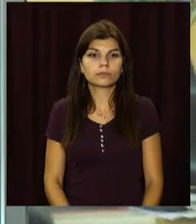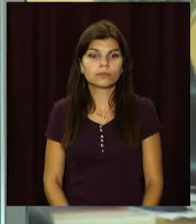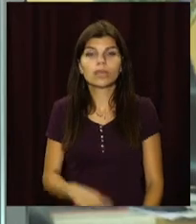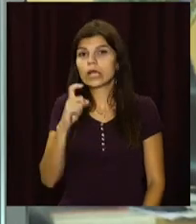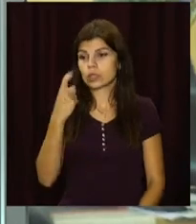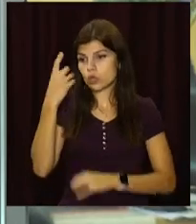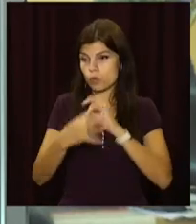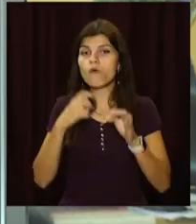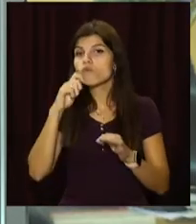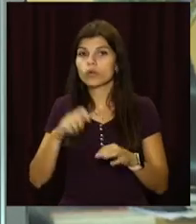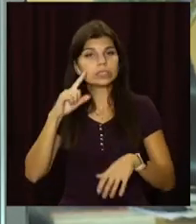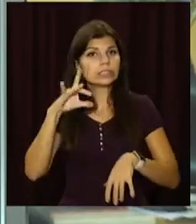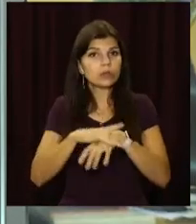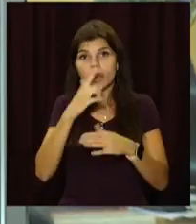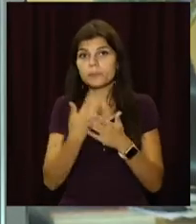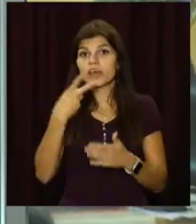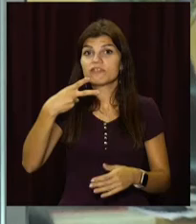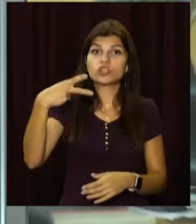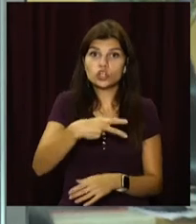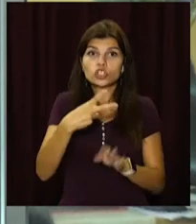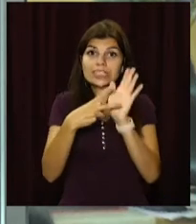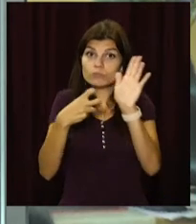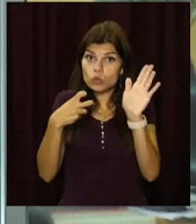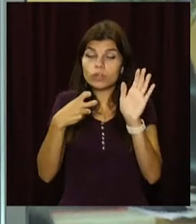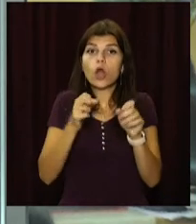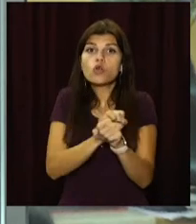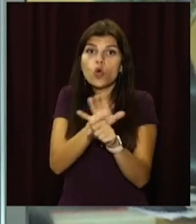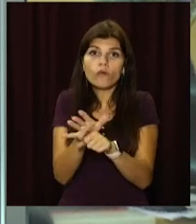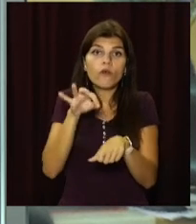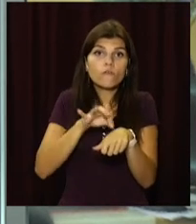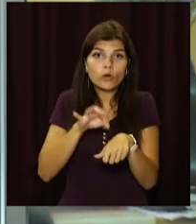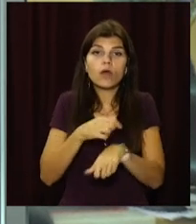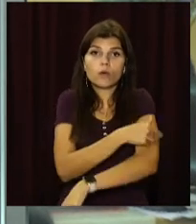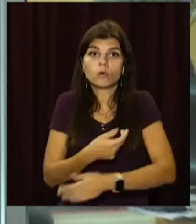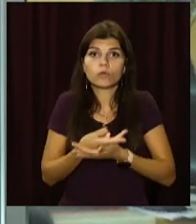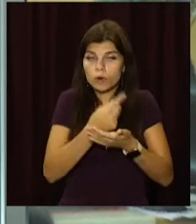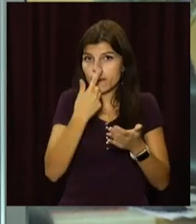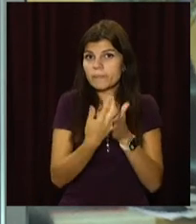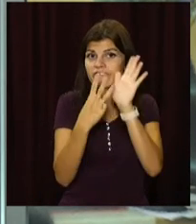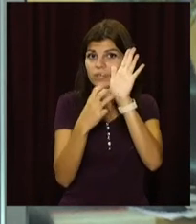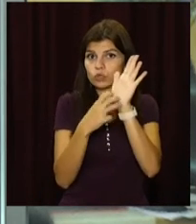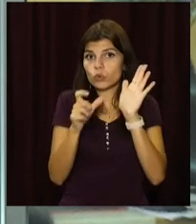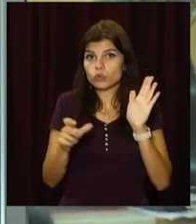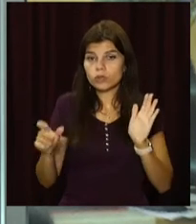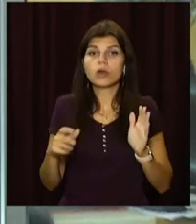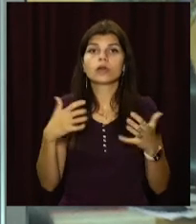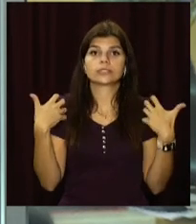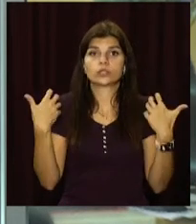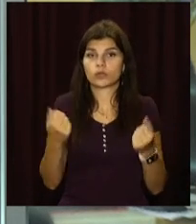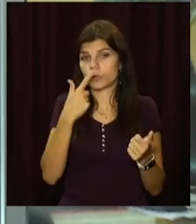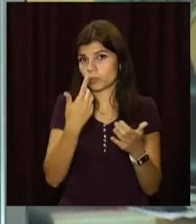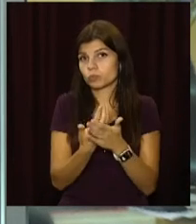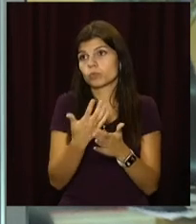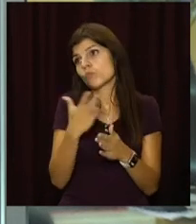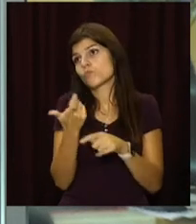За добу в Україні зареєстрували майже 2700 ковідних хворих, ушпиталили понад 800 пацієнтів, подолали недугу більш